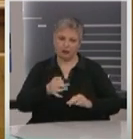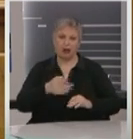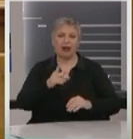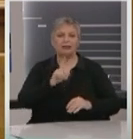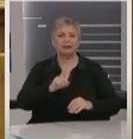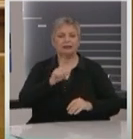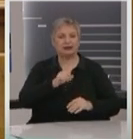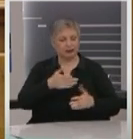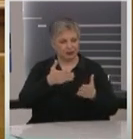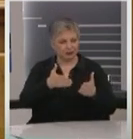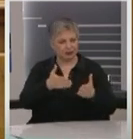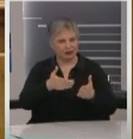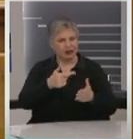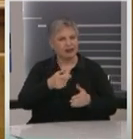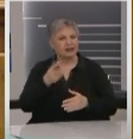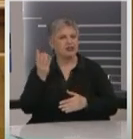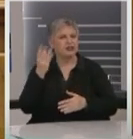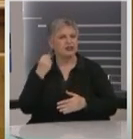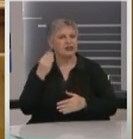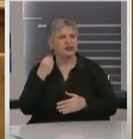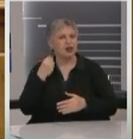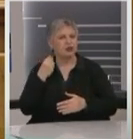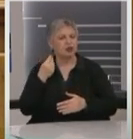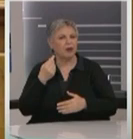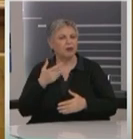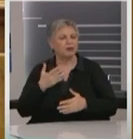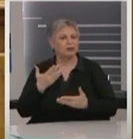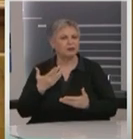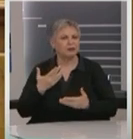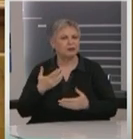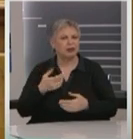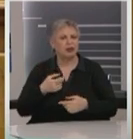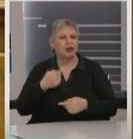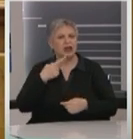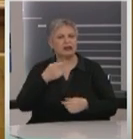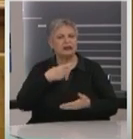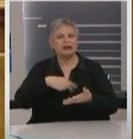φτάνετε στο επίπεδο αυτό το βήμα να διαβάζετε